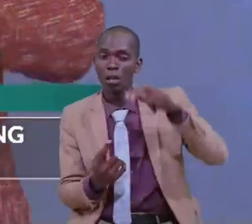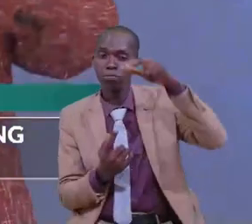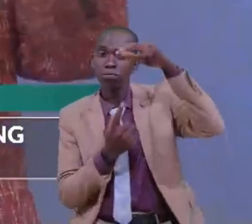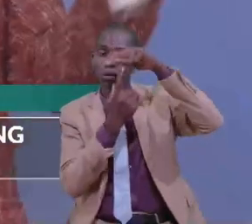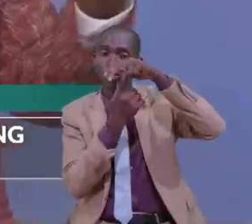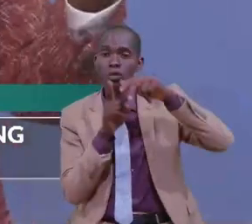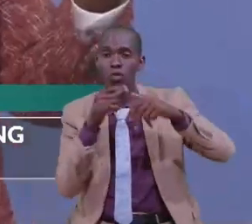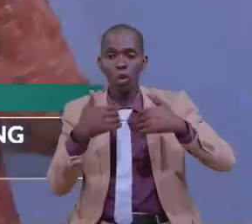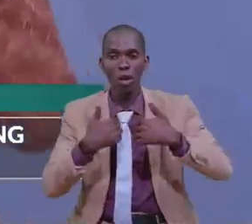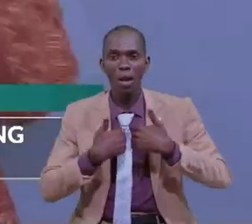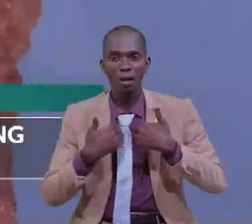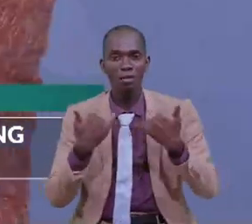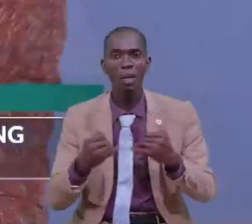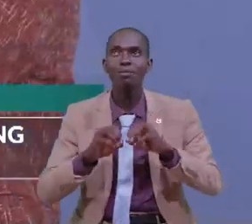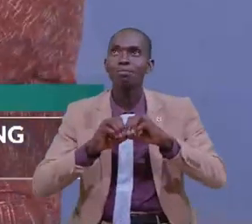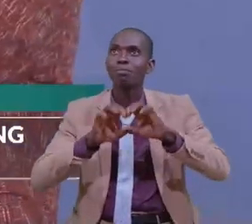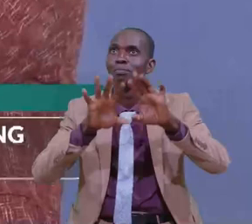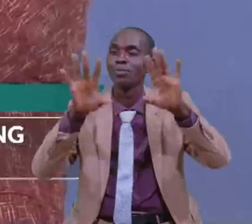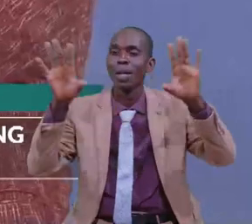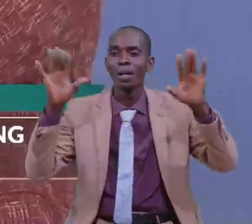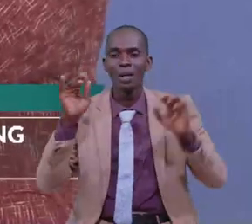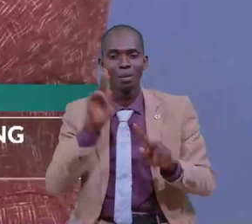le championnat que vous avez rayonne.